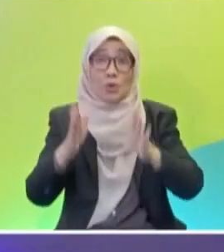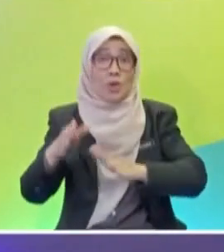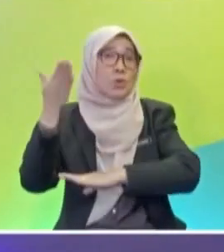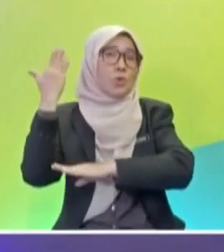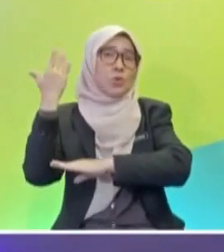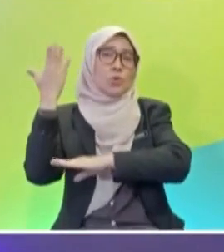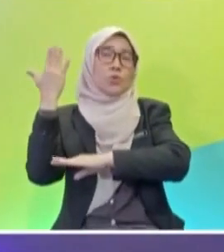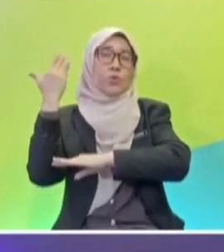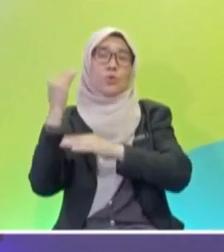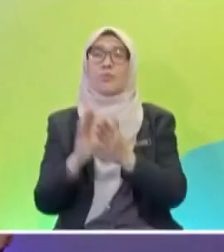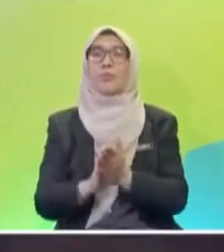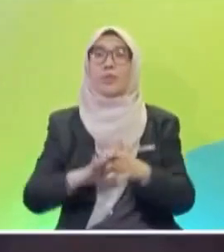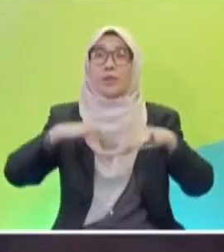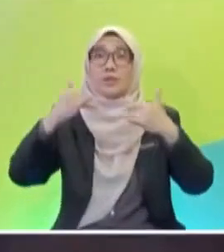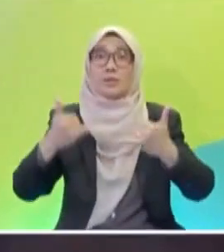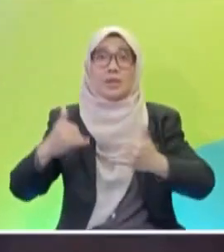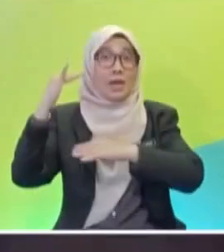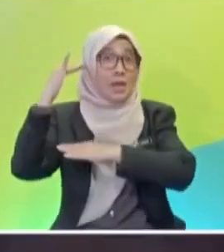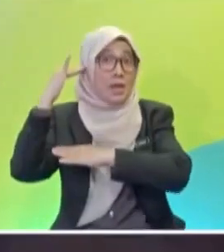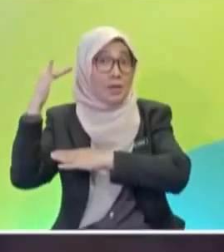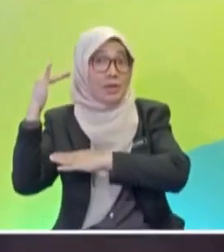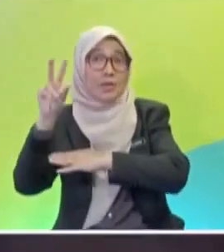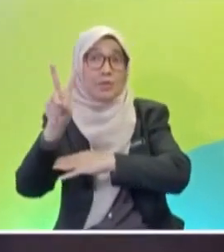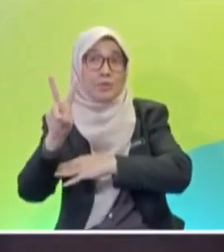Jom kita dengar bunyi yang kedua